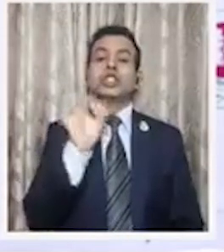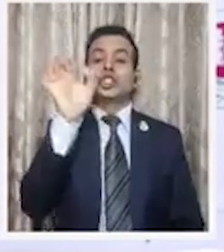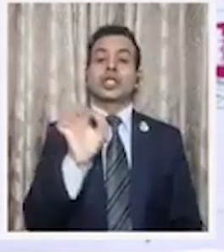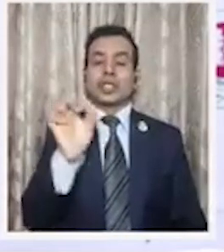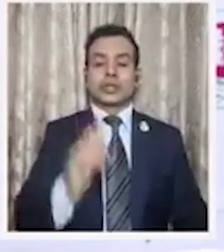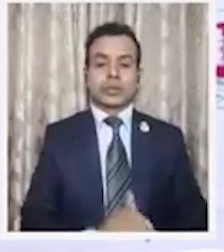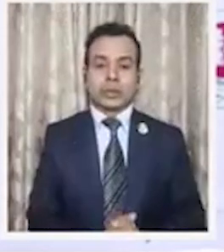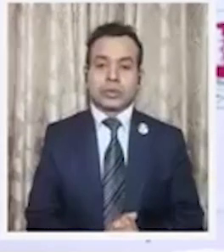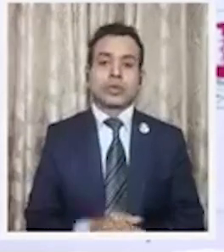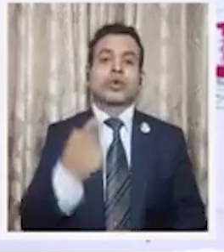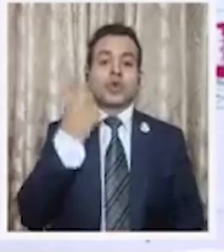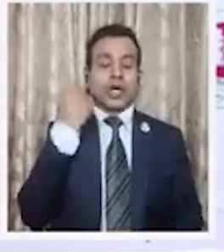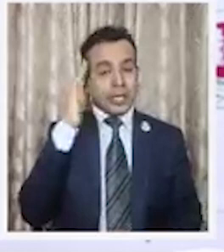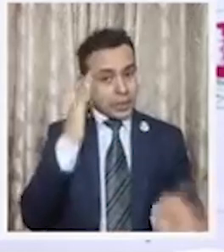1.31%।